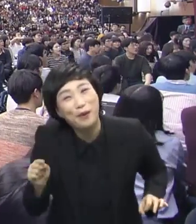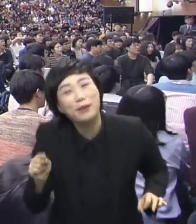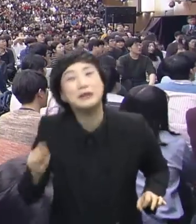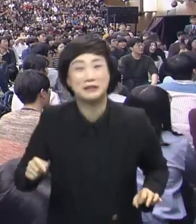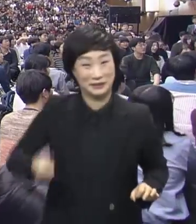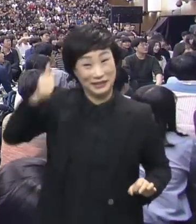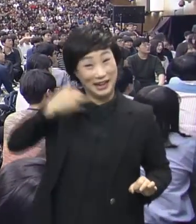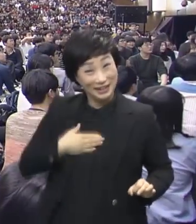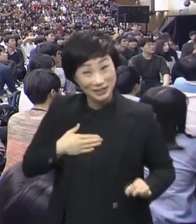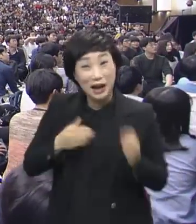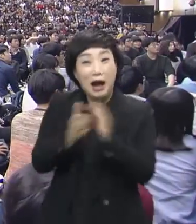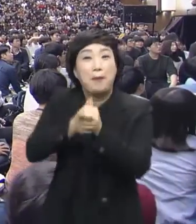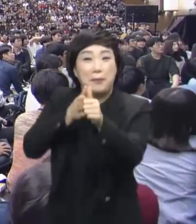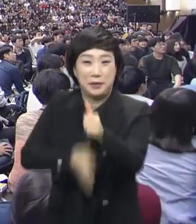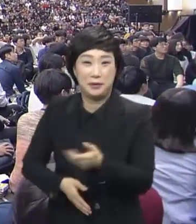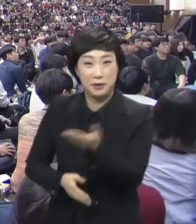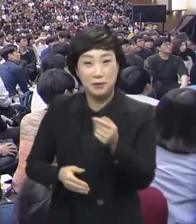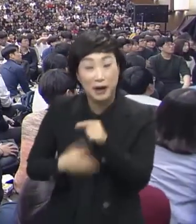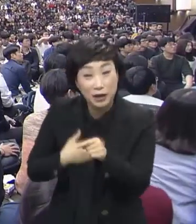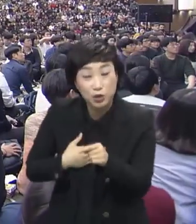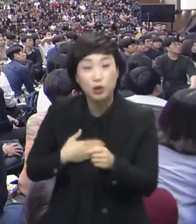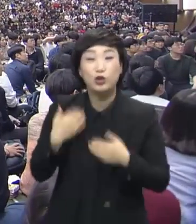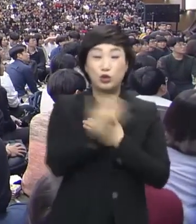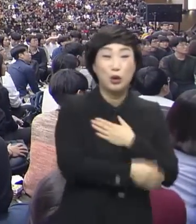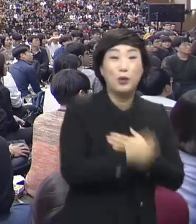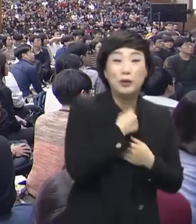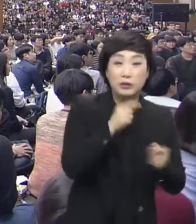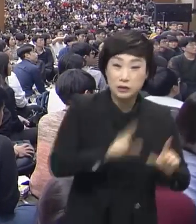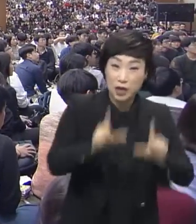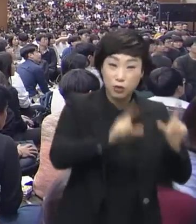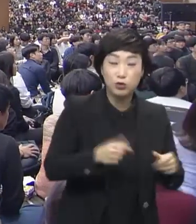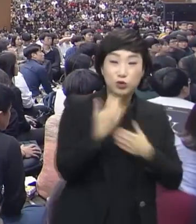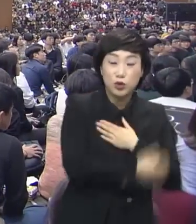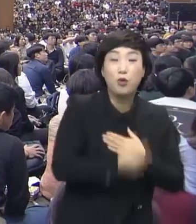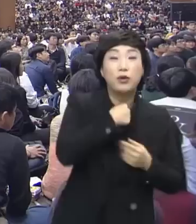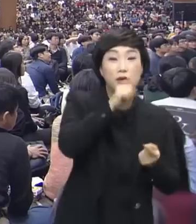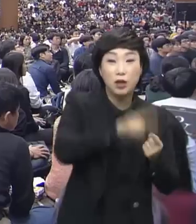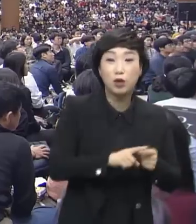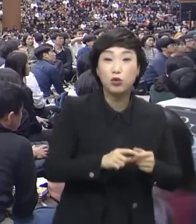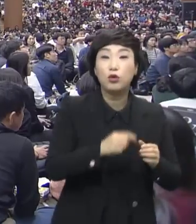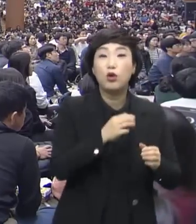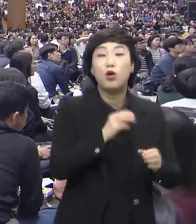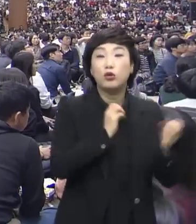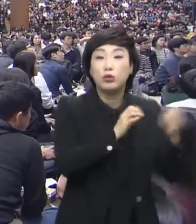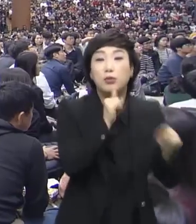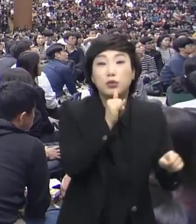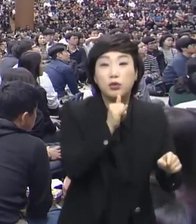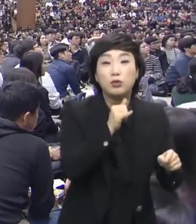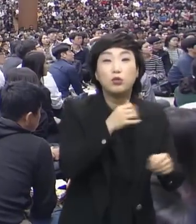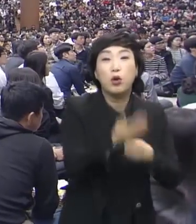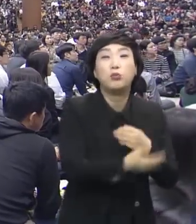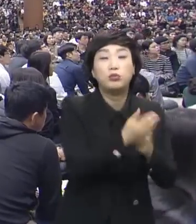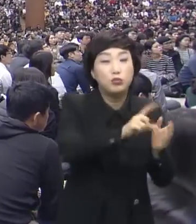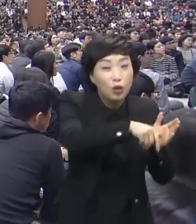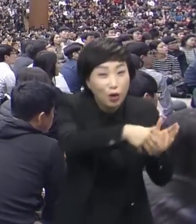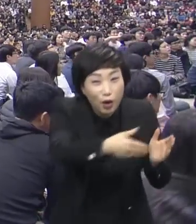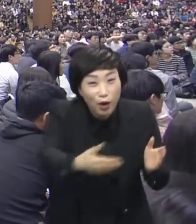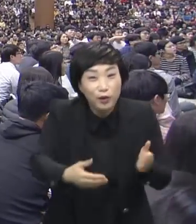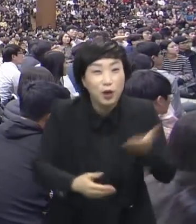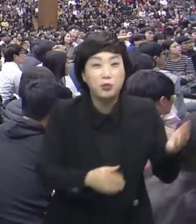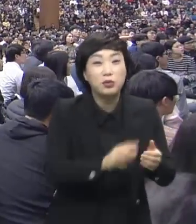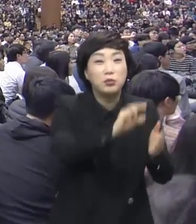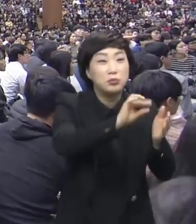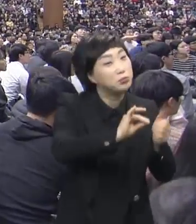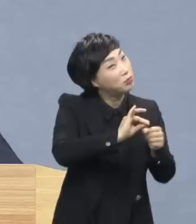합시다. 그러면 육신의 원대로 살아서 육신의 원대로 된다고 자 100년 후에 죽은 다음에 그럼 내